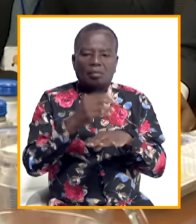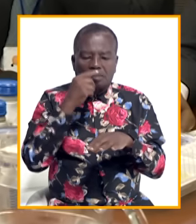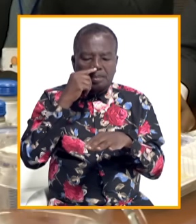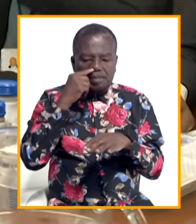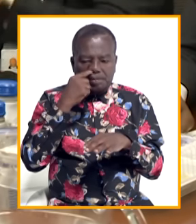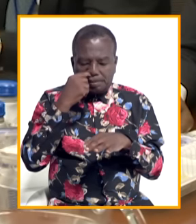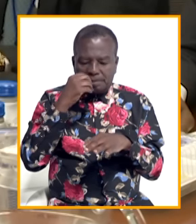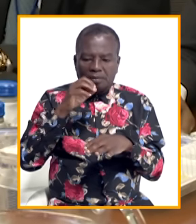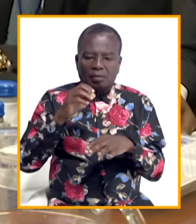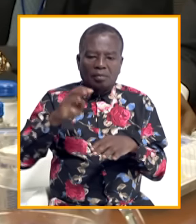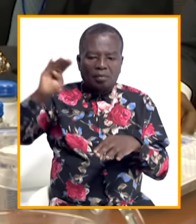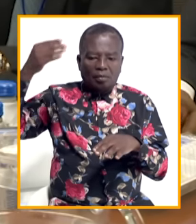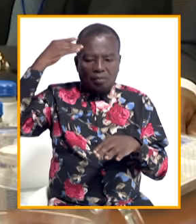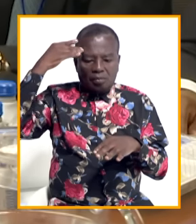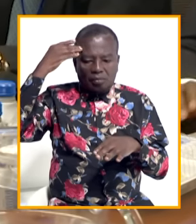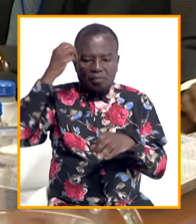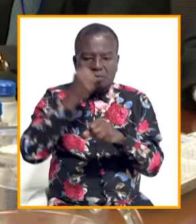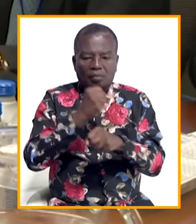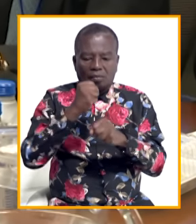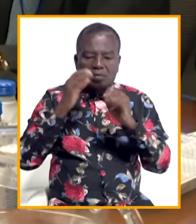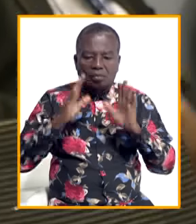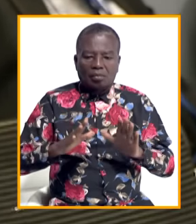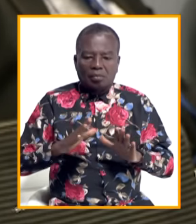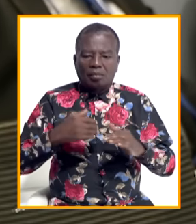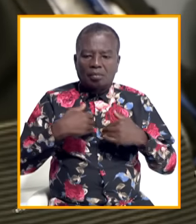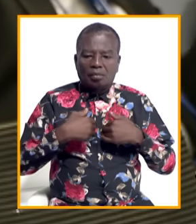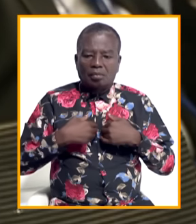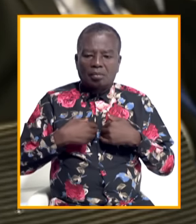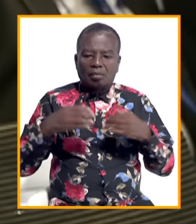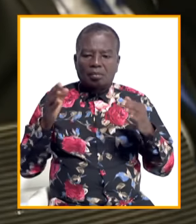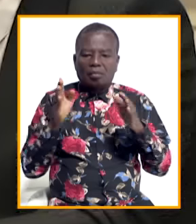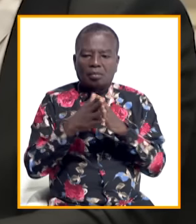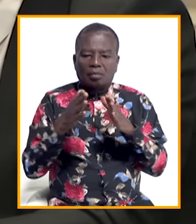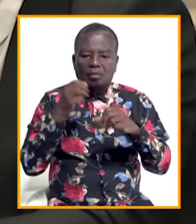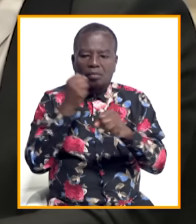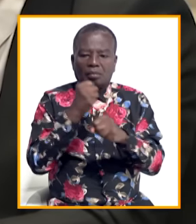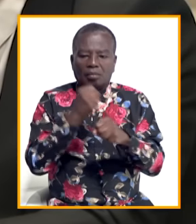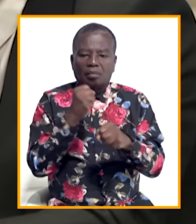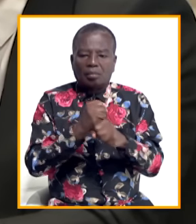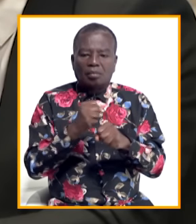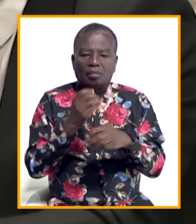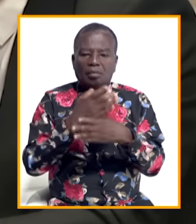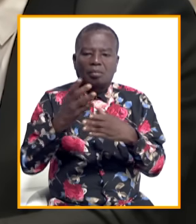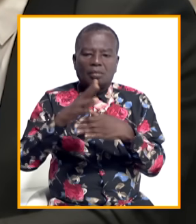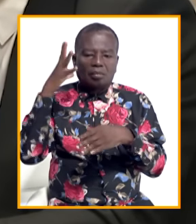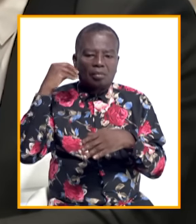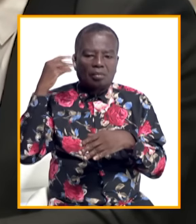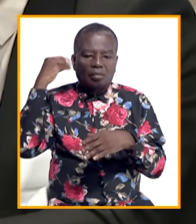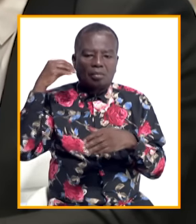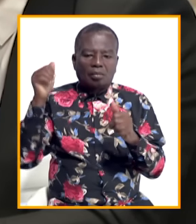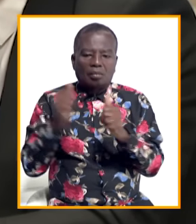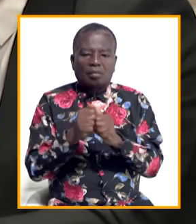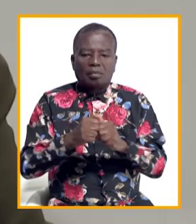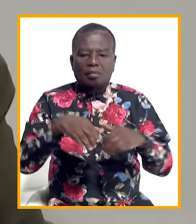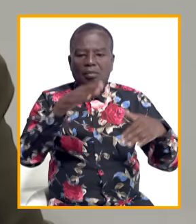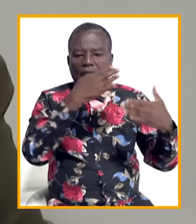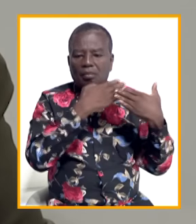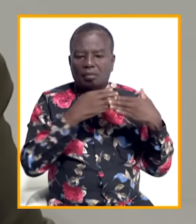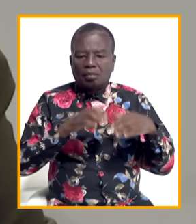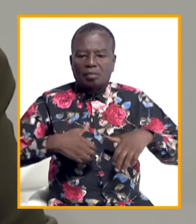Adama Camara, le ministre de l'Emploi et de la Protection sociale, a ensuite eu une séance de travail muée en partage d'expériences avec le chef économiste